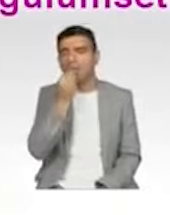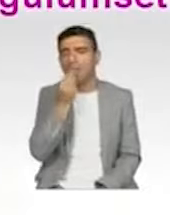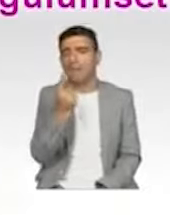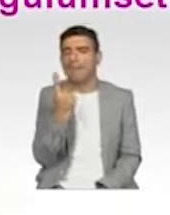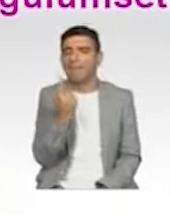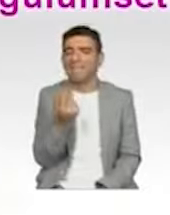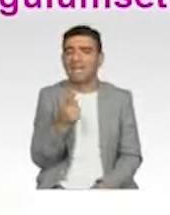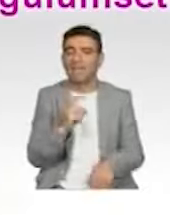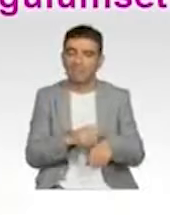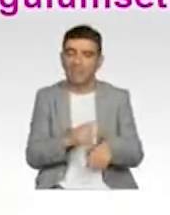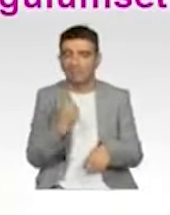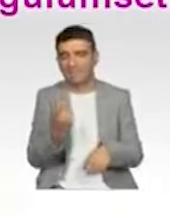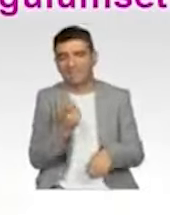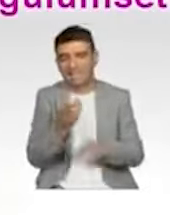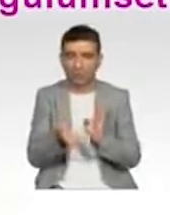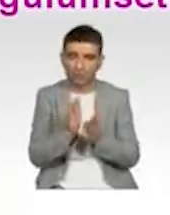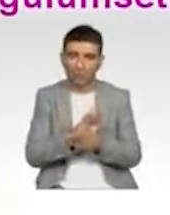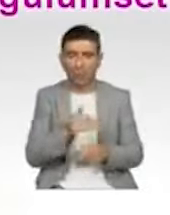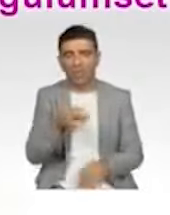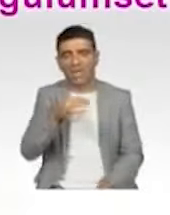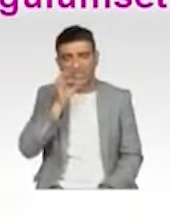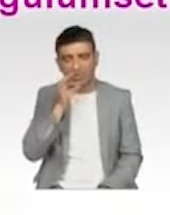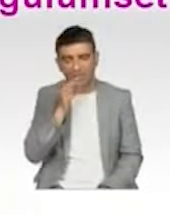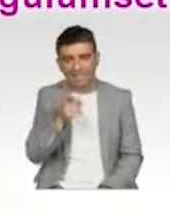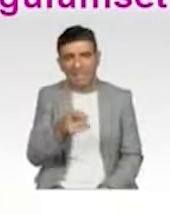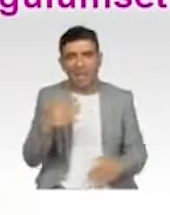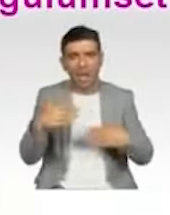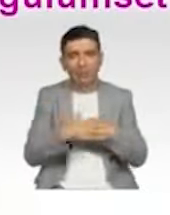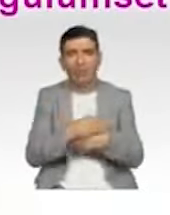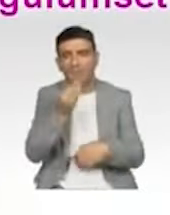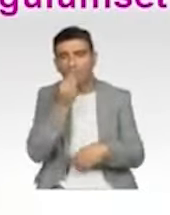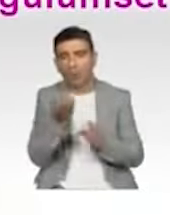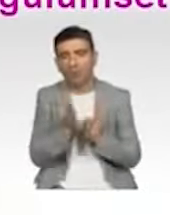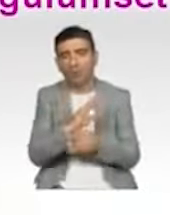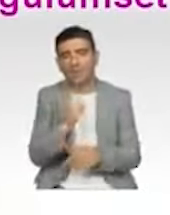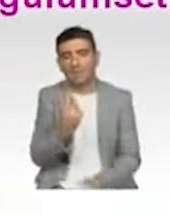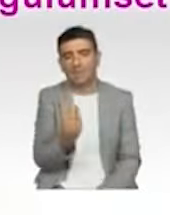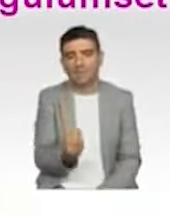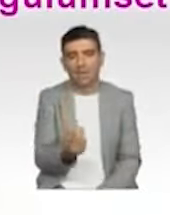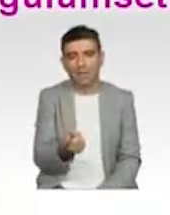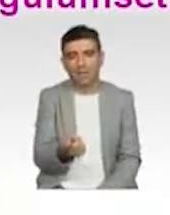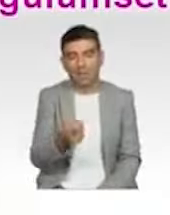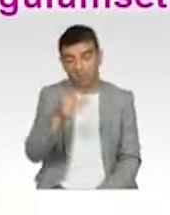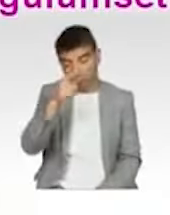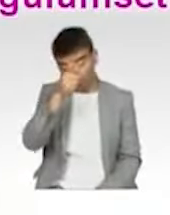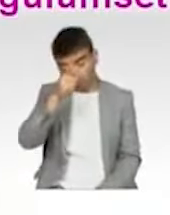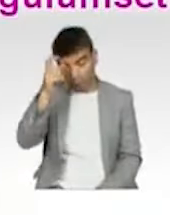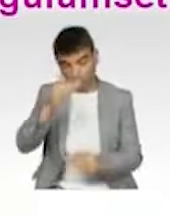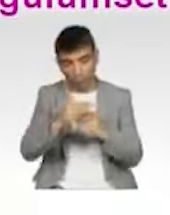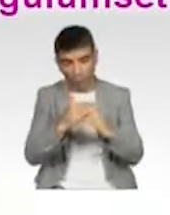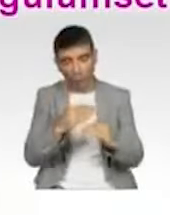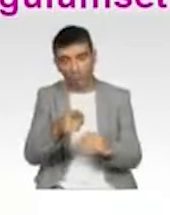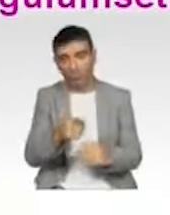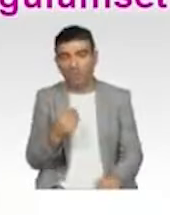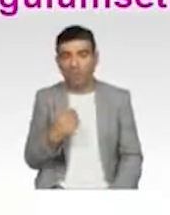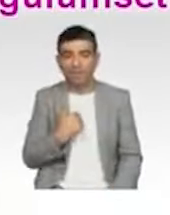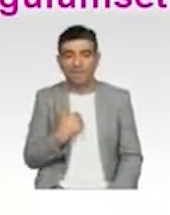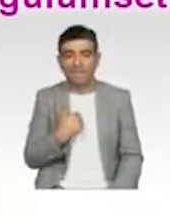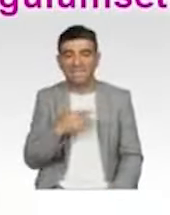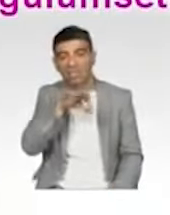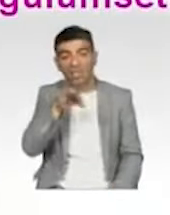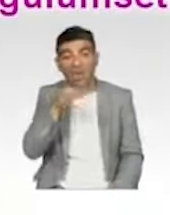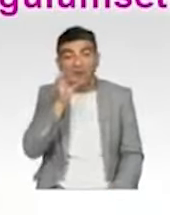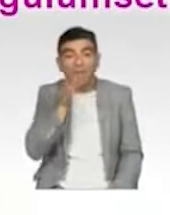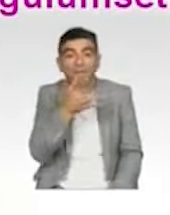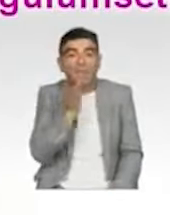bir yarım saat, bir saat sonra birkaç bardak daha çay içildi. Akşam yemeğinden sonra bir bardak. Türk toplumunda genel olarak biz hani çay